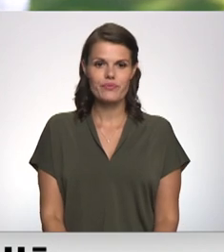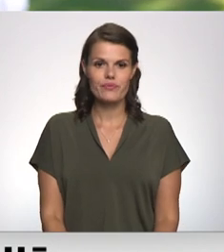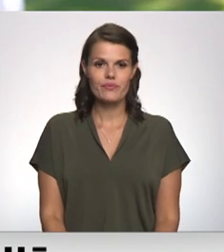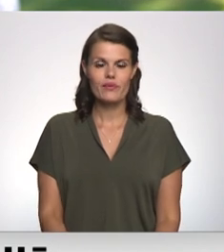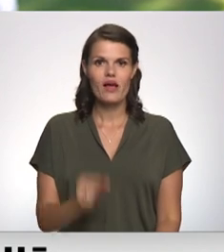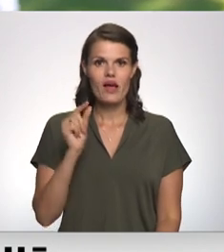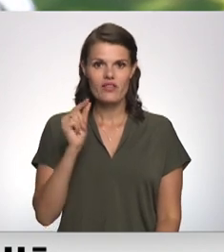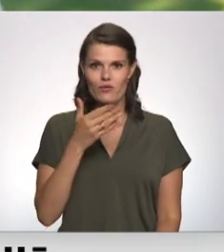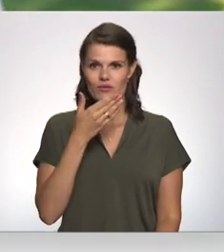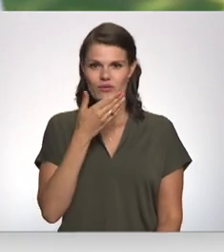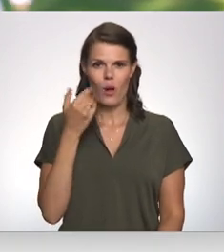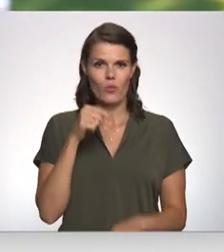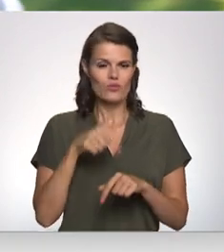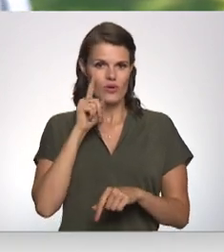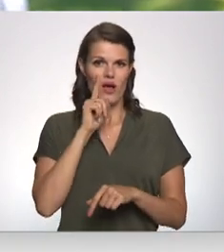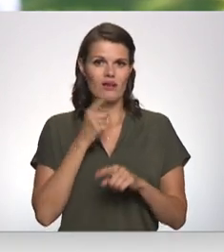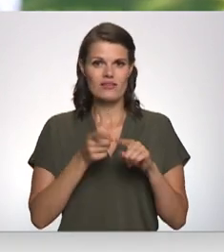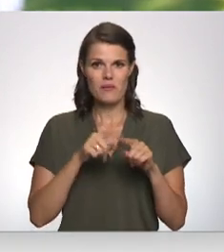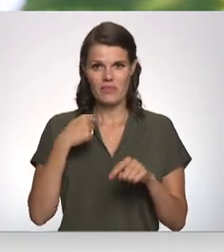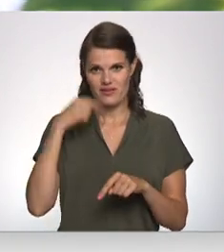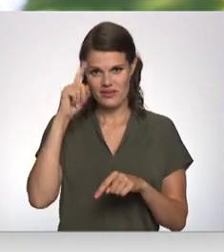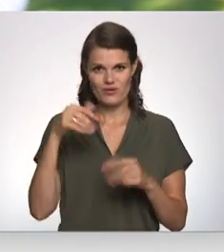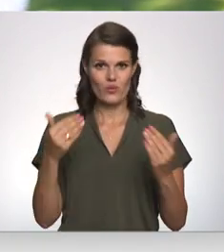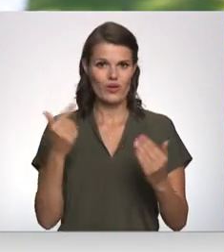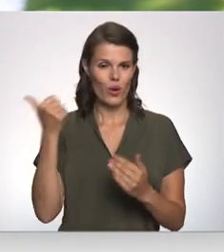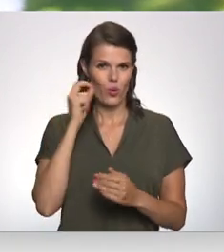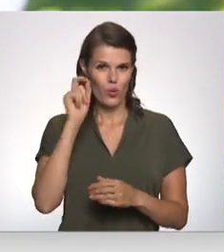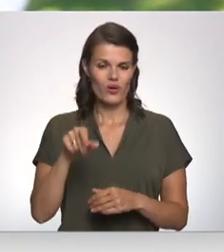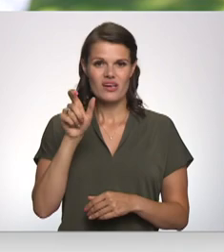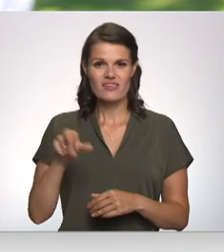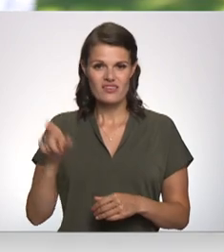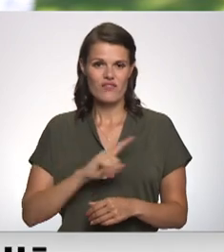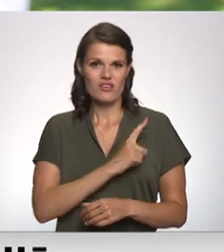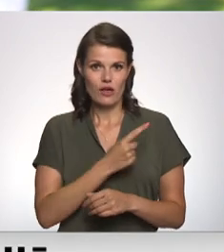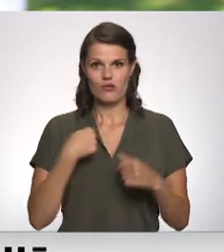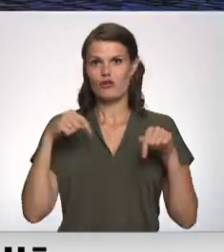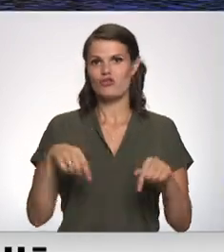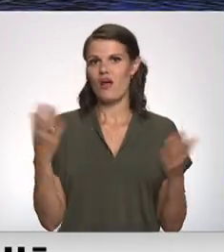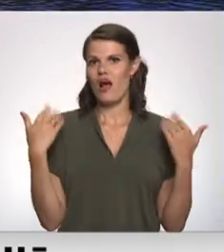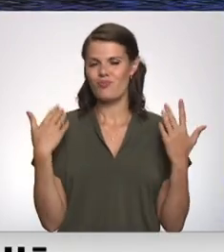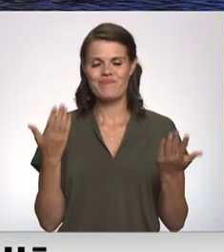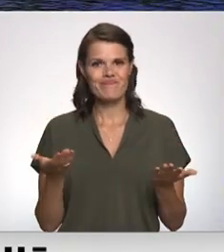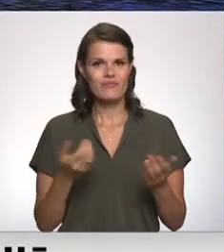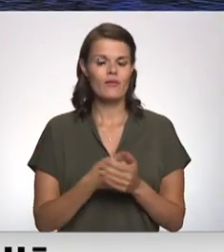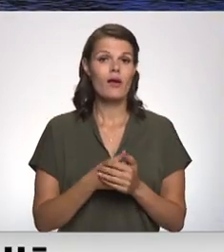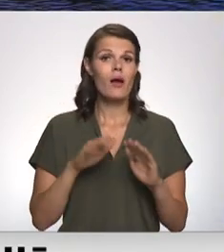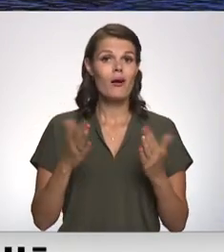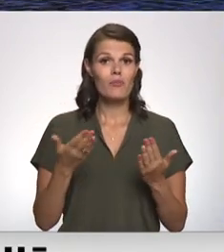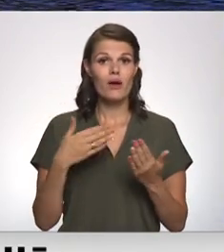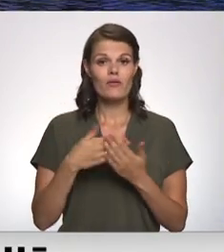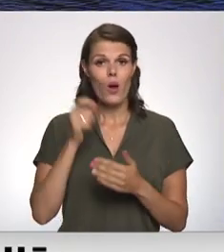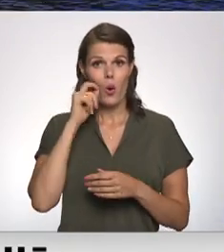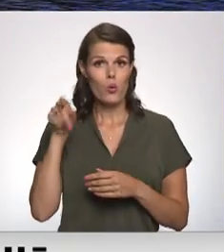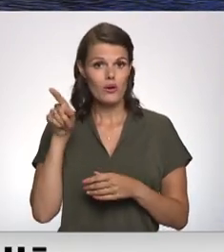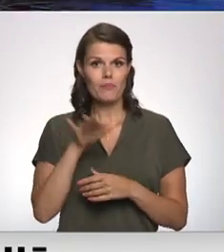Ir nedaudz nekomfortābli, jo es zinu, ka šobrīd Ukrainā cilvēki cieš, bet es šeit atpūšos. Taču, ja Ukrainā bērni